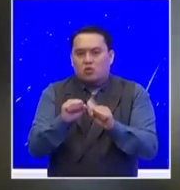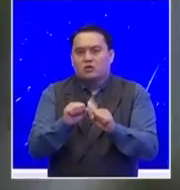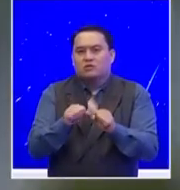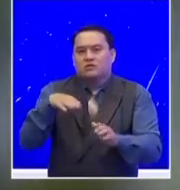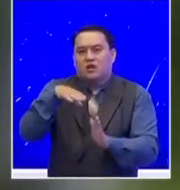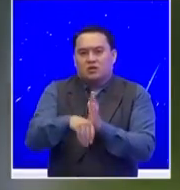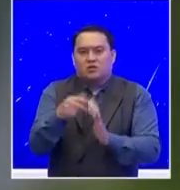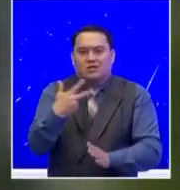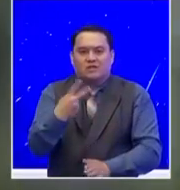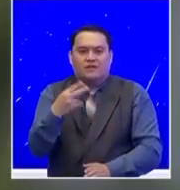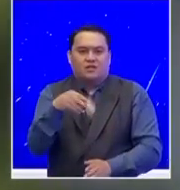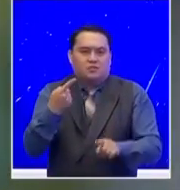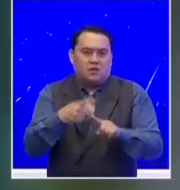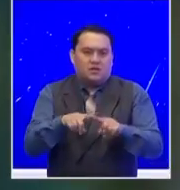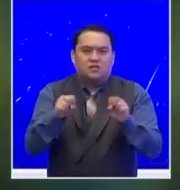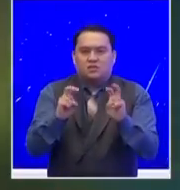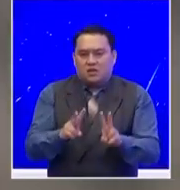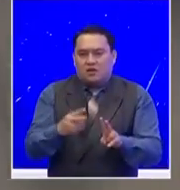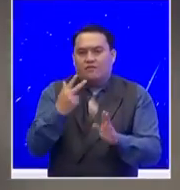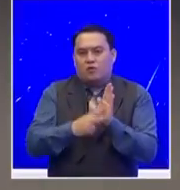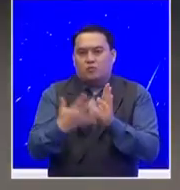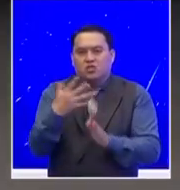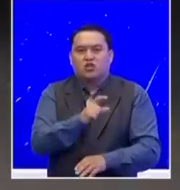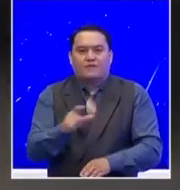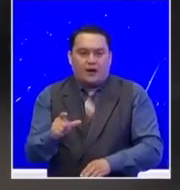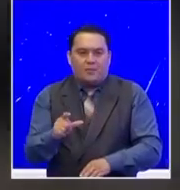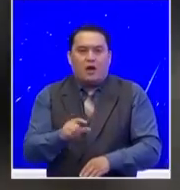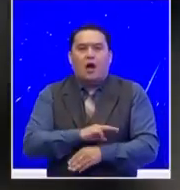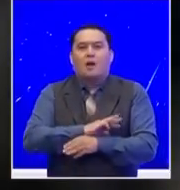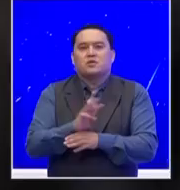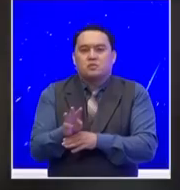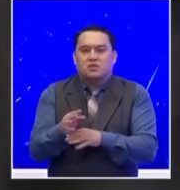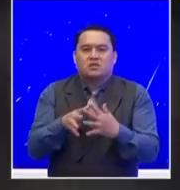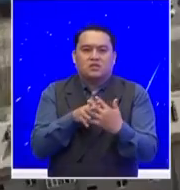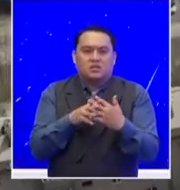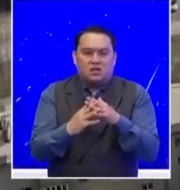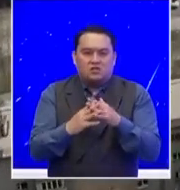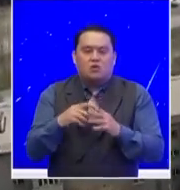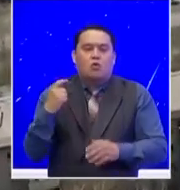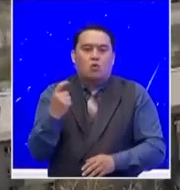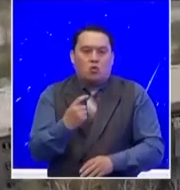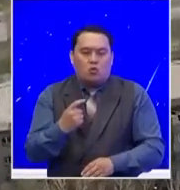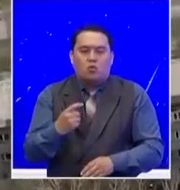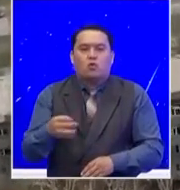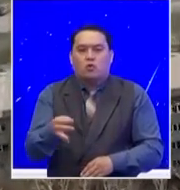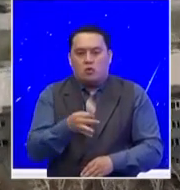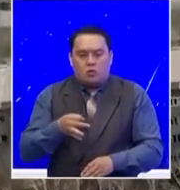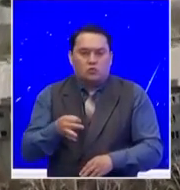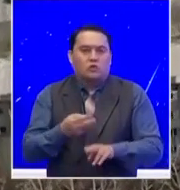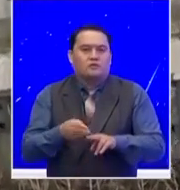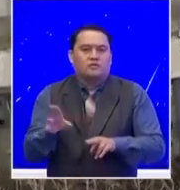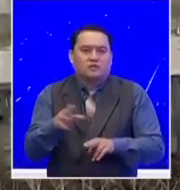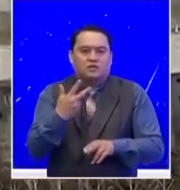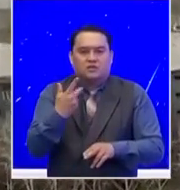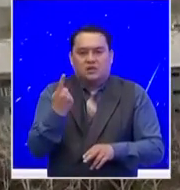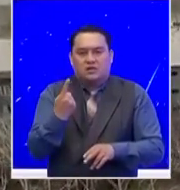районе. Задействованы 32 единицы техники и 85 человек. Охвачено 10 сельских округов и 31 населенный пункт.